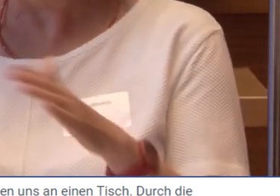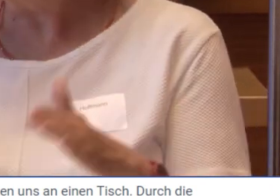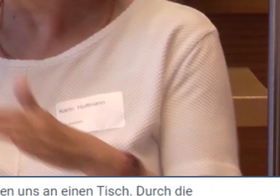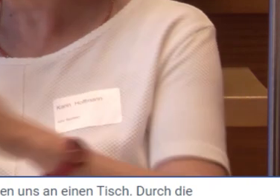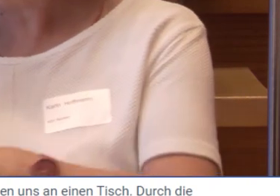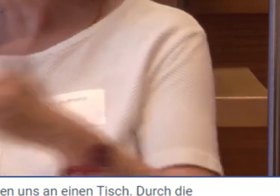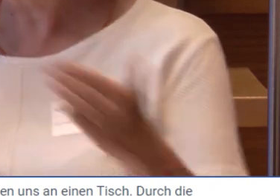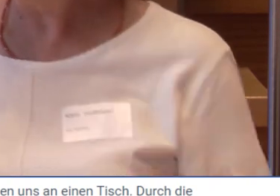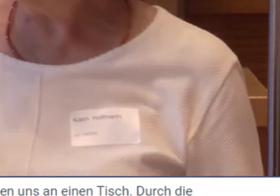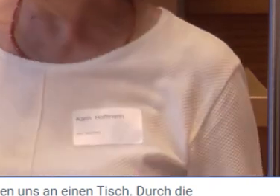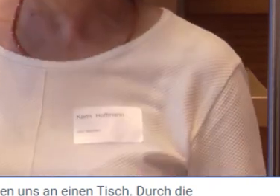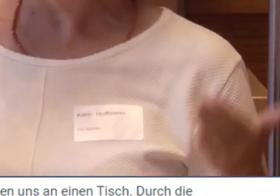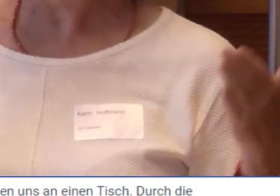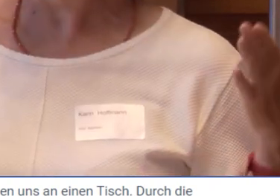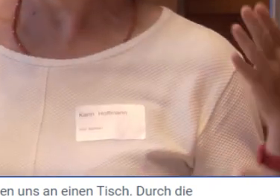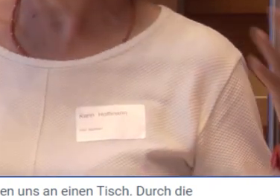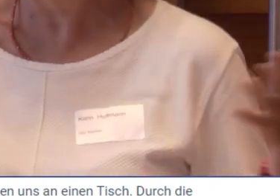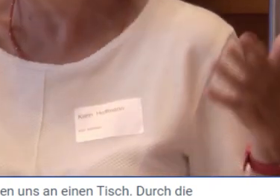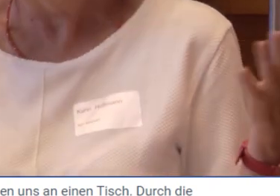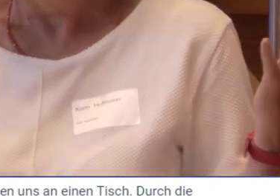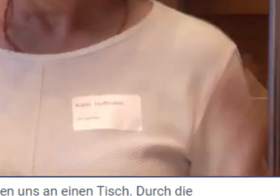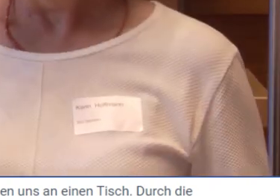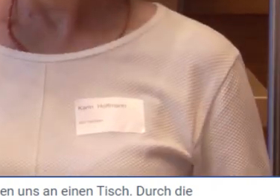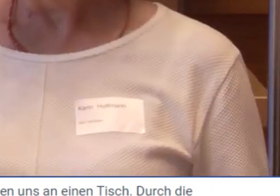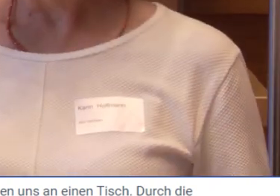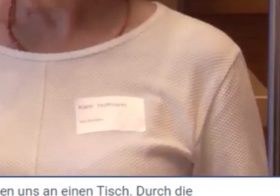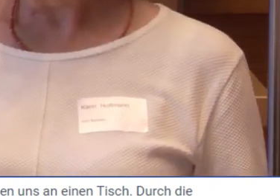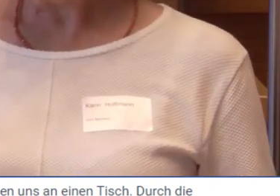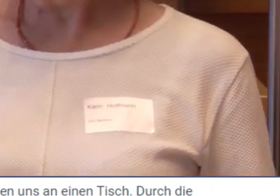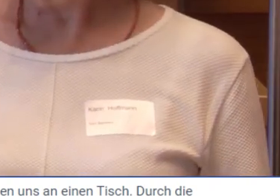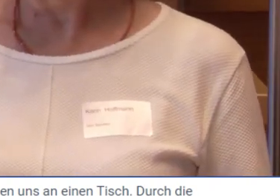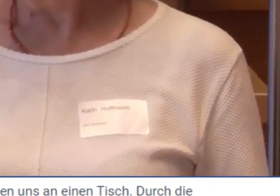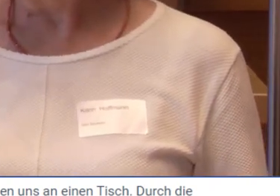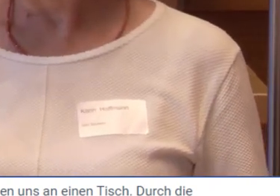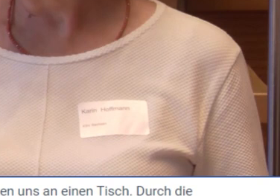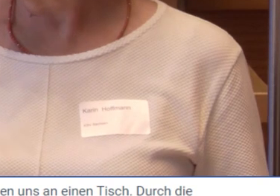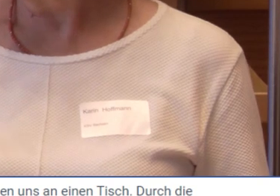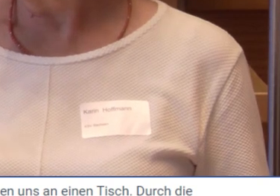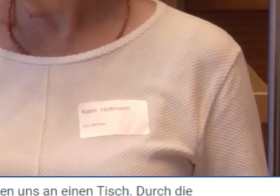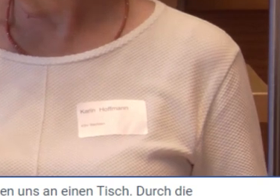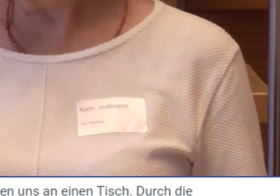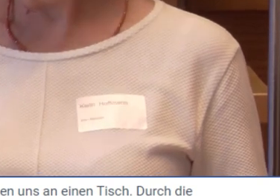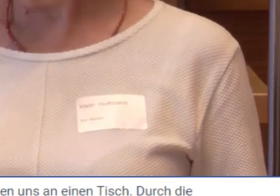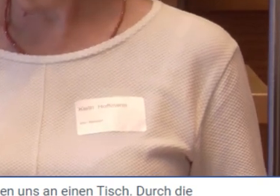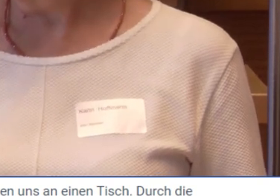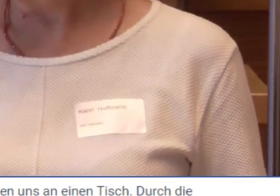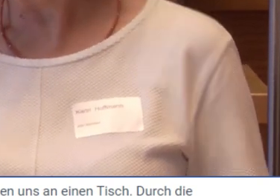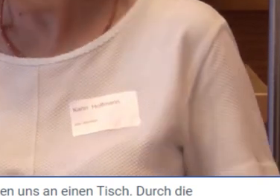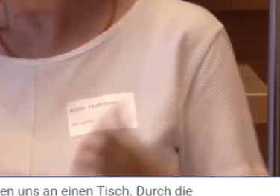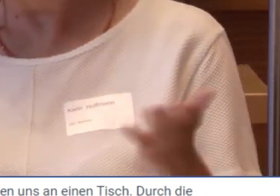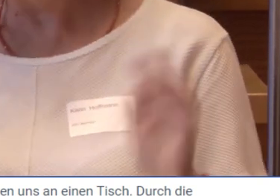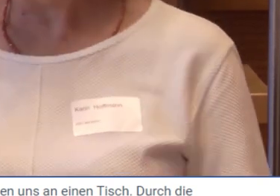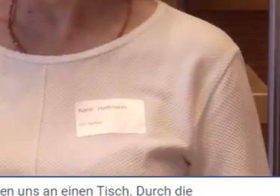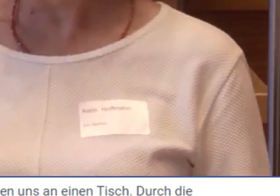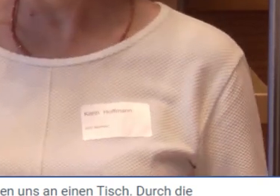ohne mit und ohne Behinderung haben genauso Anspruch auf Jugendhilfe also